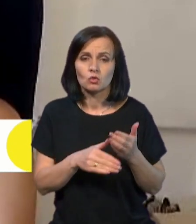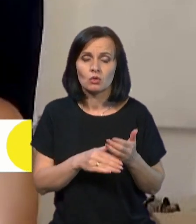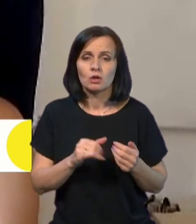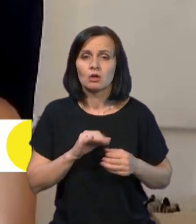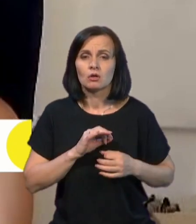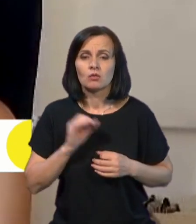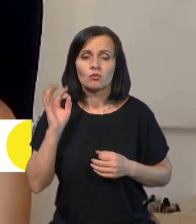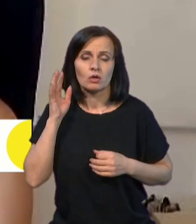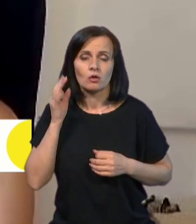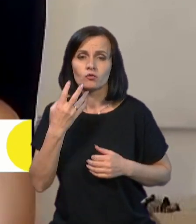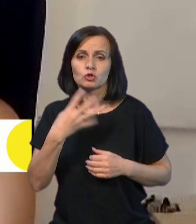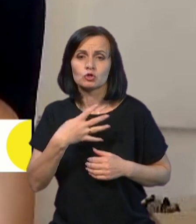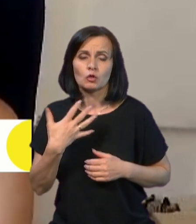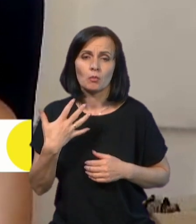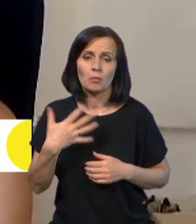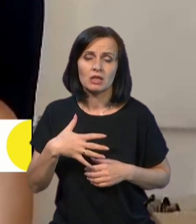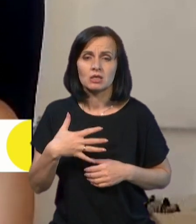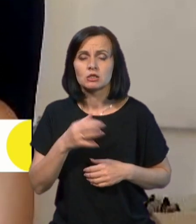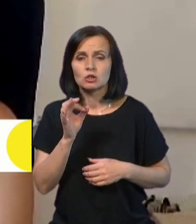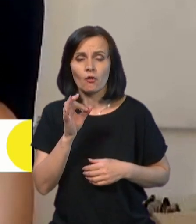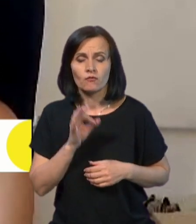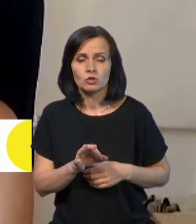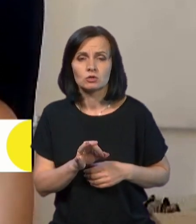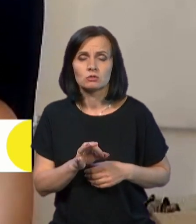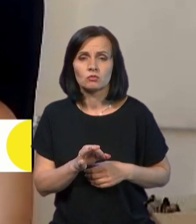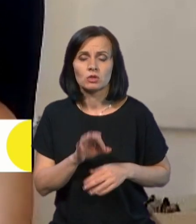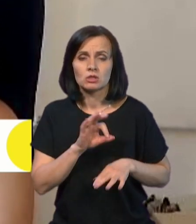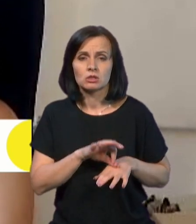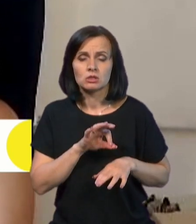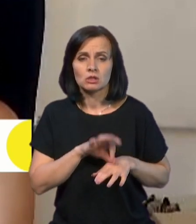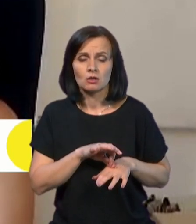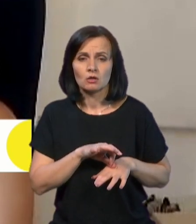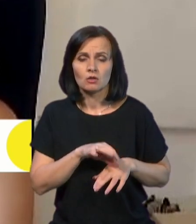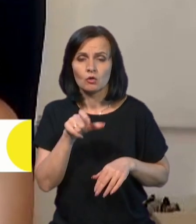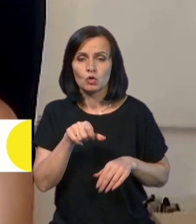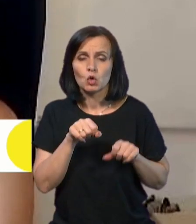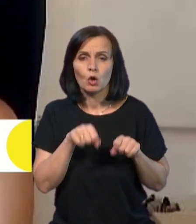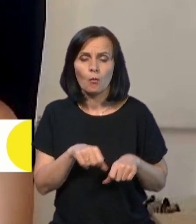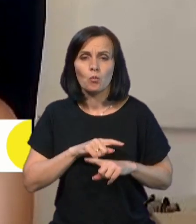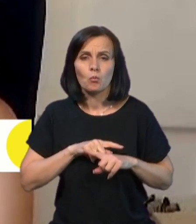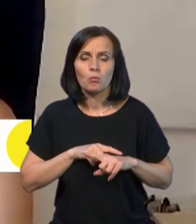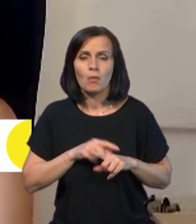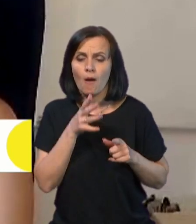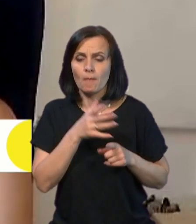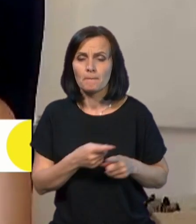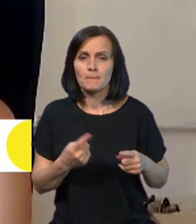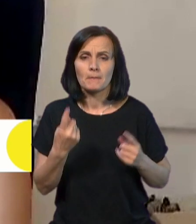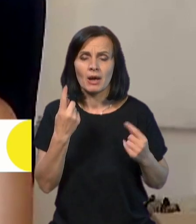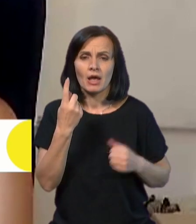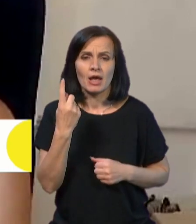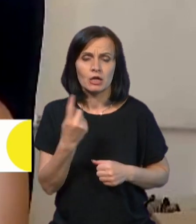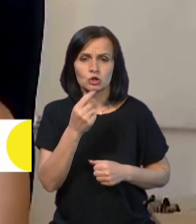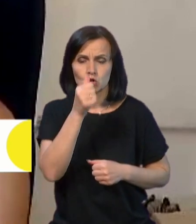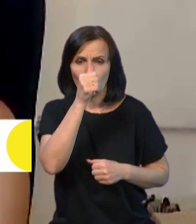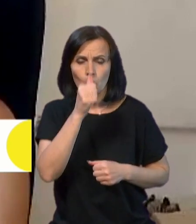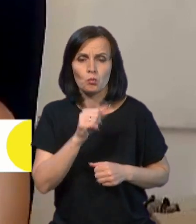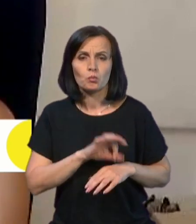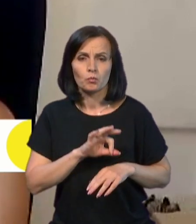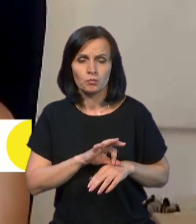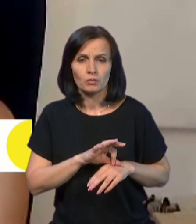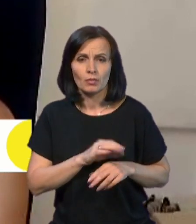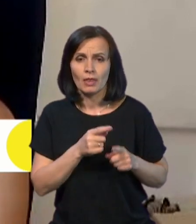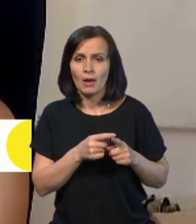вимірювати артеріальний тиск, хто не вміє звернутися до свого сімейного лікаря, а також дослухатися до порад, які ви можете зробити абсолютно спокійно